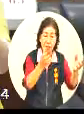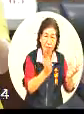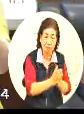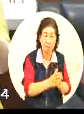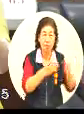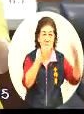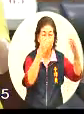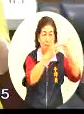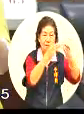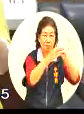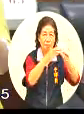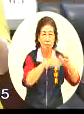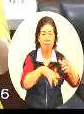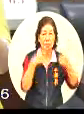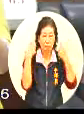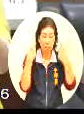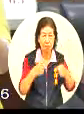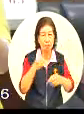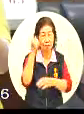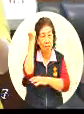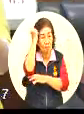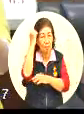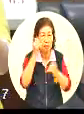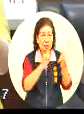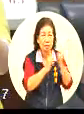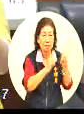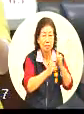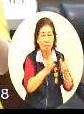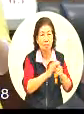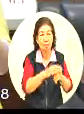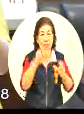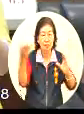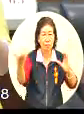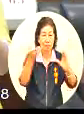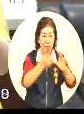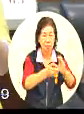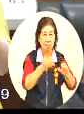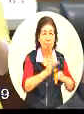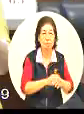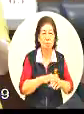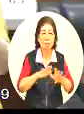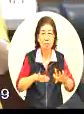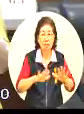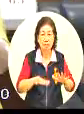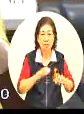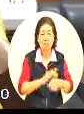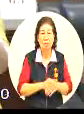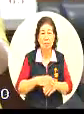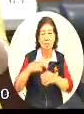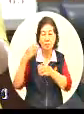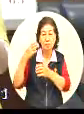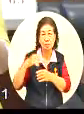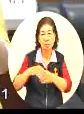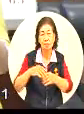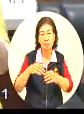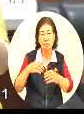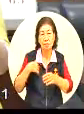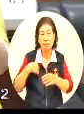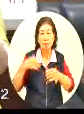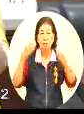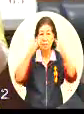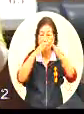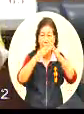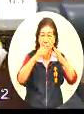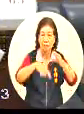住户所以如果我们的村落有原先有原住户其实我们可